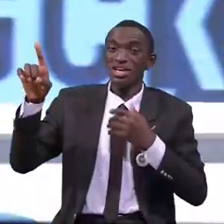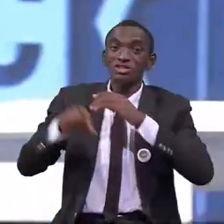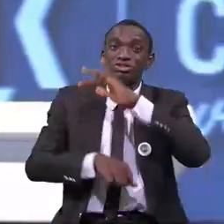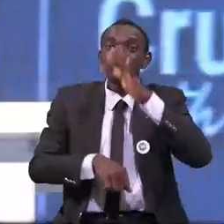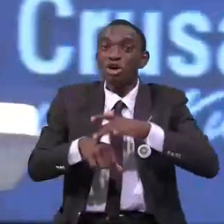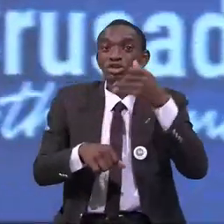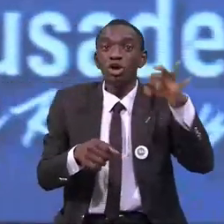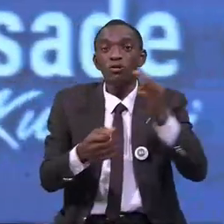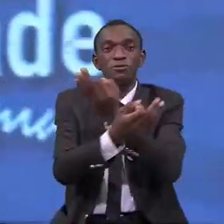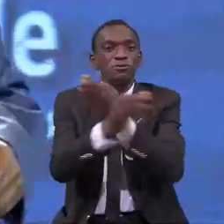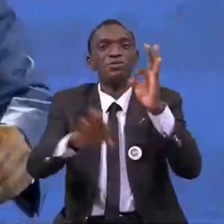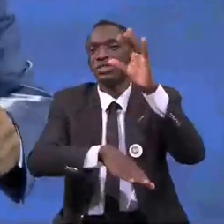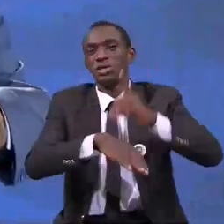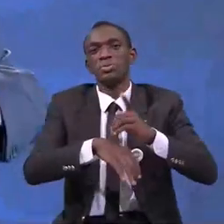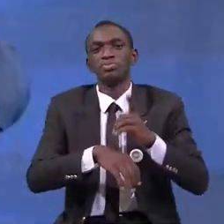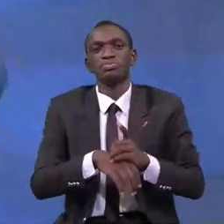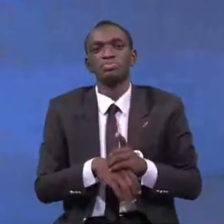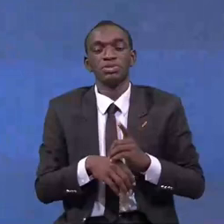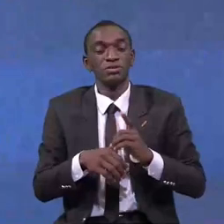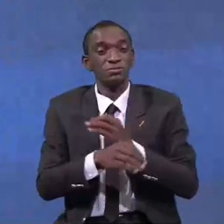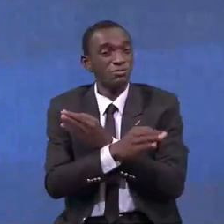maladie tou de